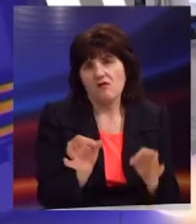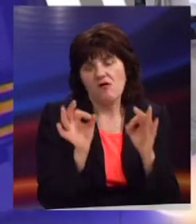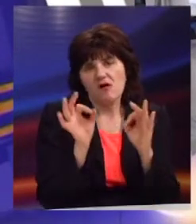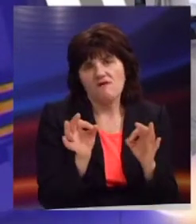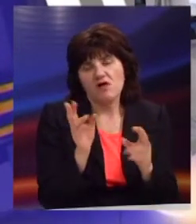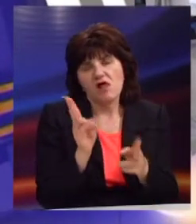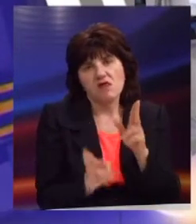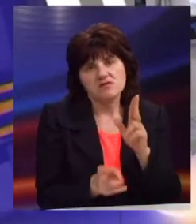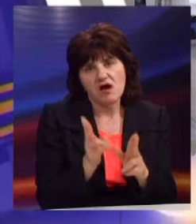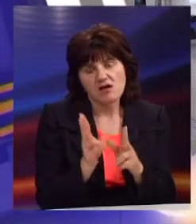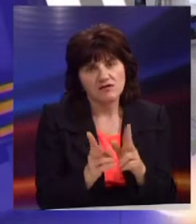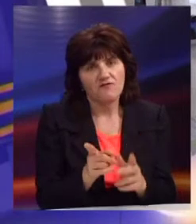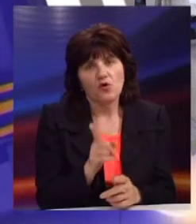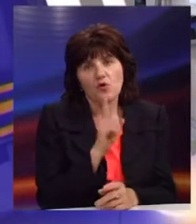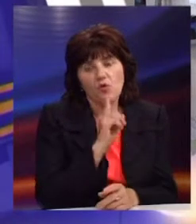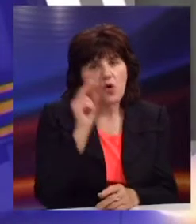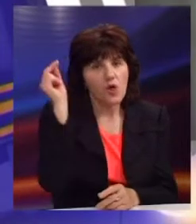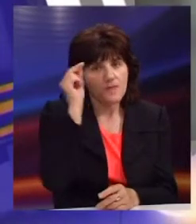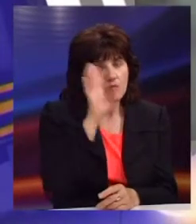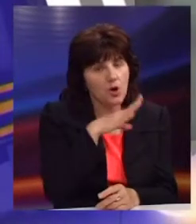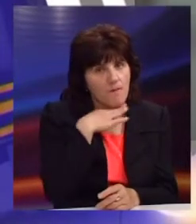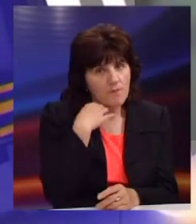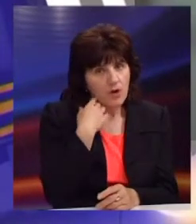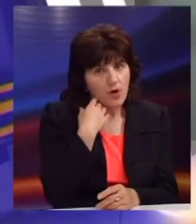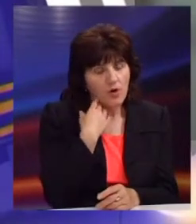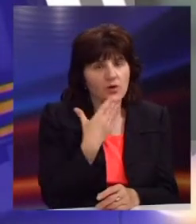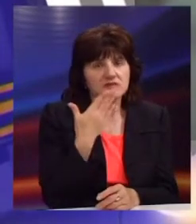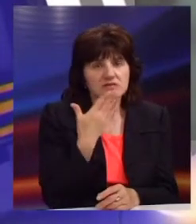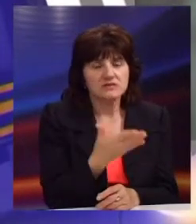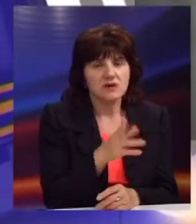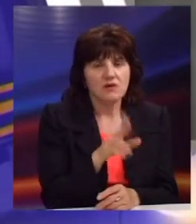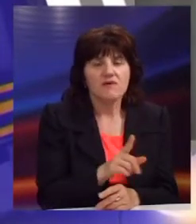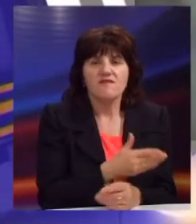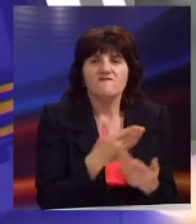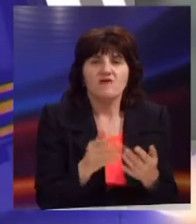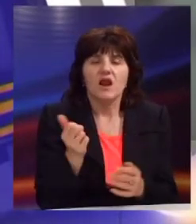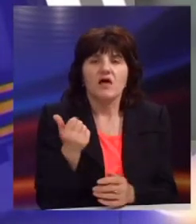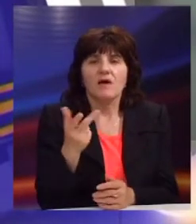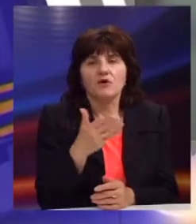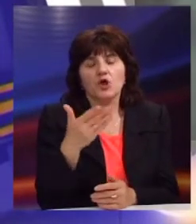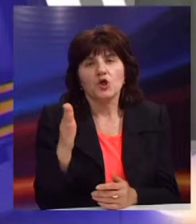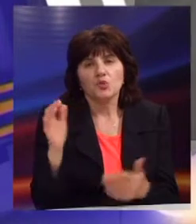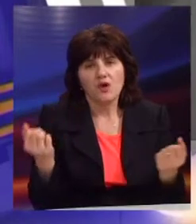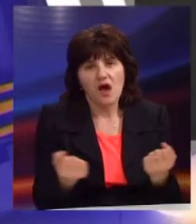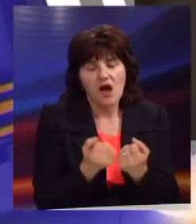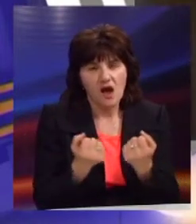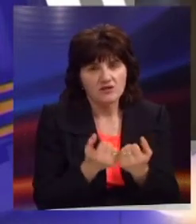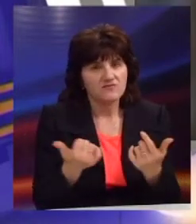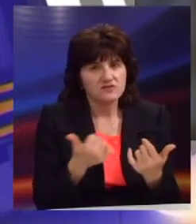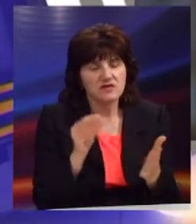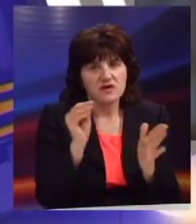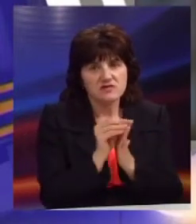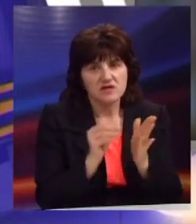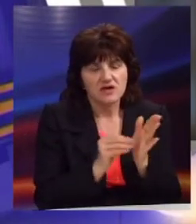nastavnim kadrom, od kojih je naučio mnogo toga. Osim toga, studenti imaju veliki broj van nastavnih aktivnosti gdje su također